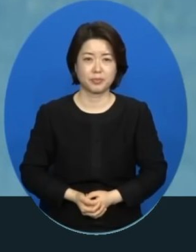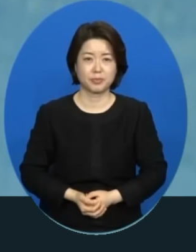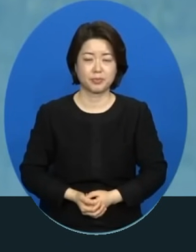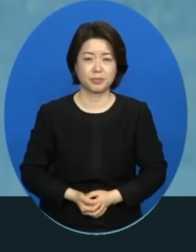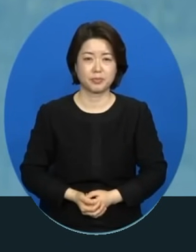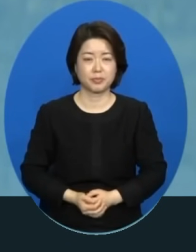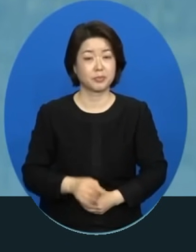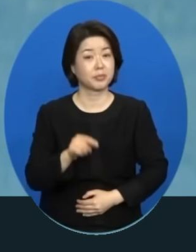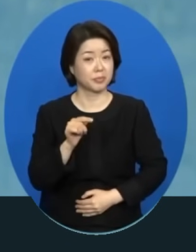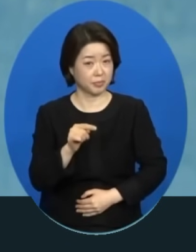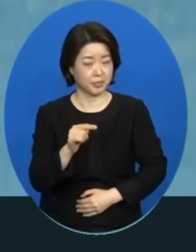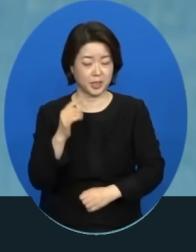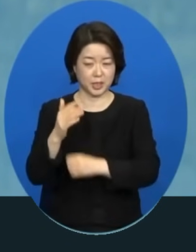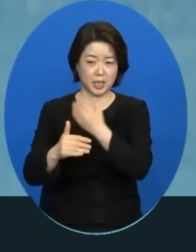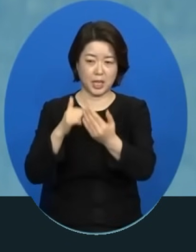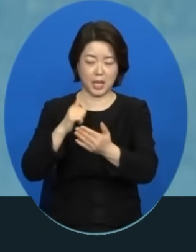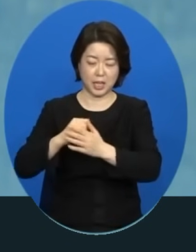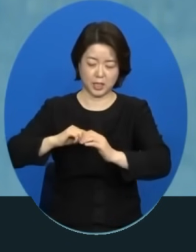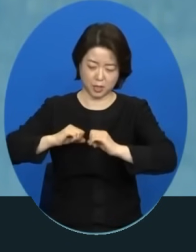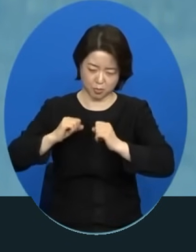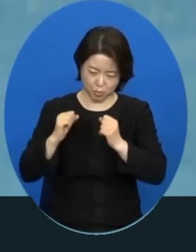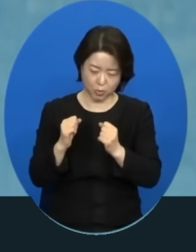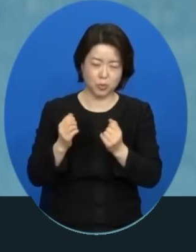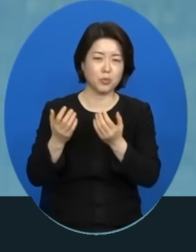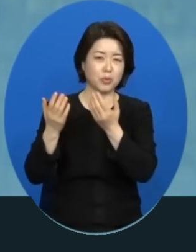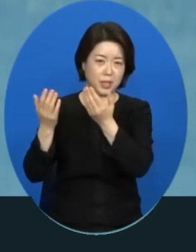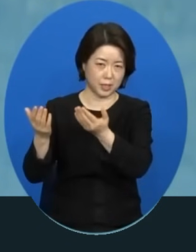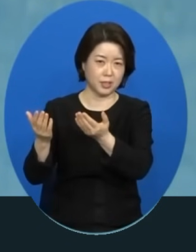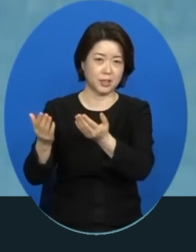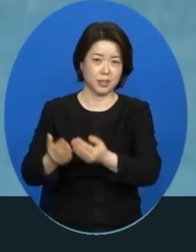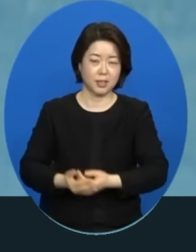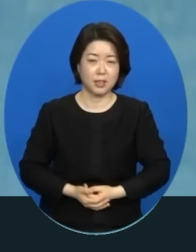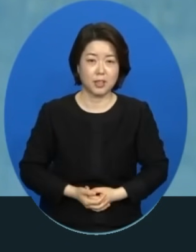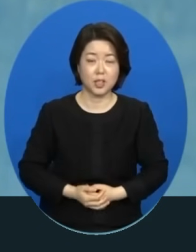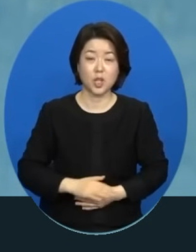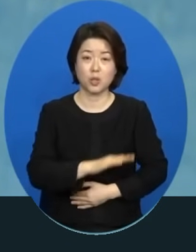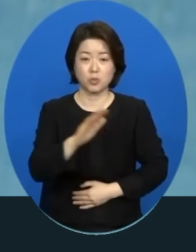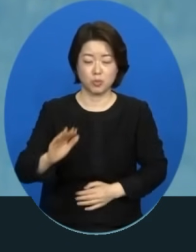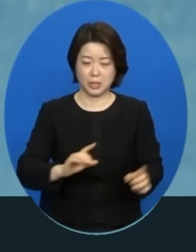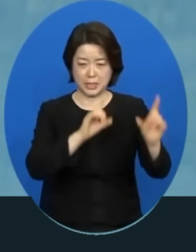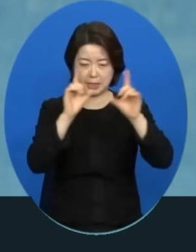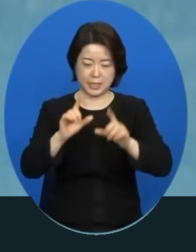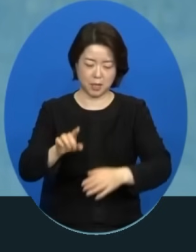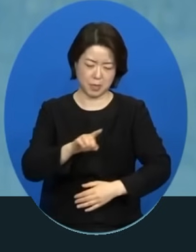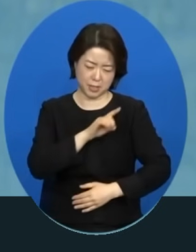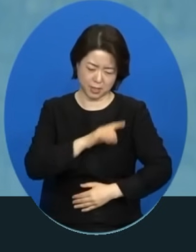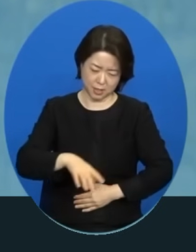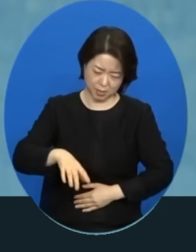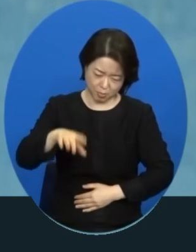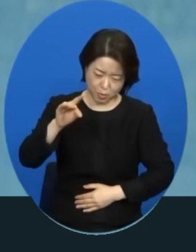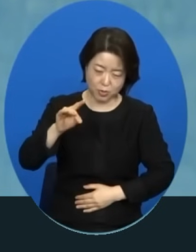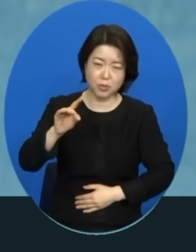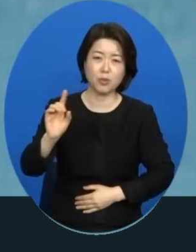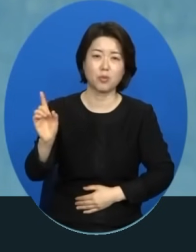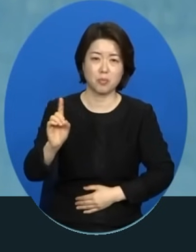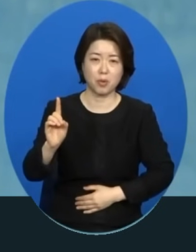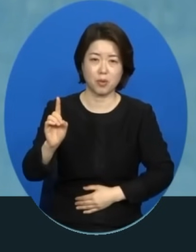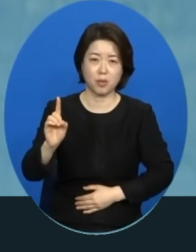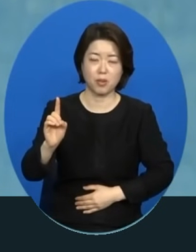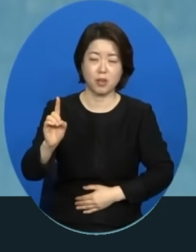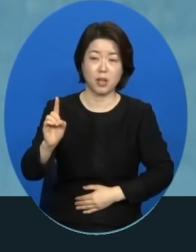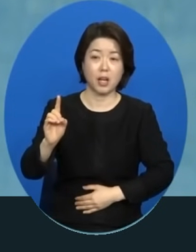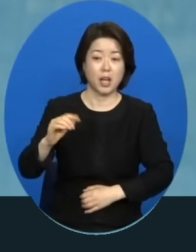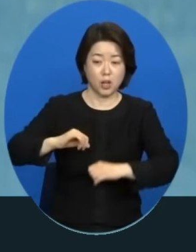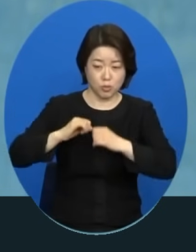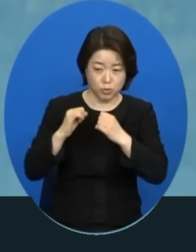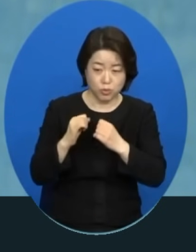바로 이것이 하나님을 복종하는 겁니다. 우리 삶의 우선순위, 최우선적으로 순종해야 될